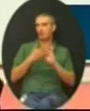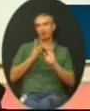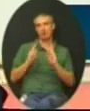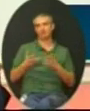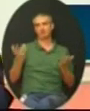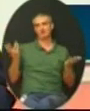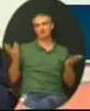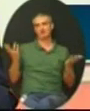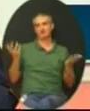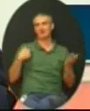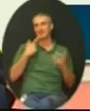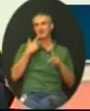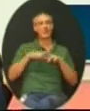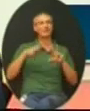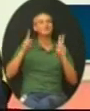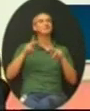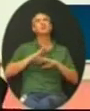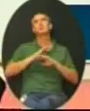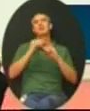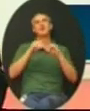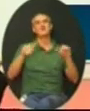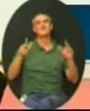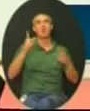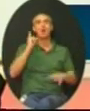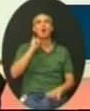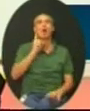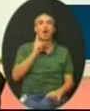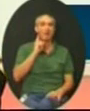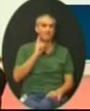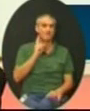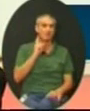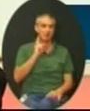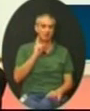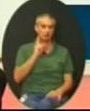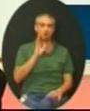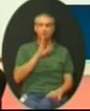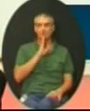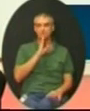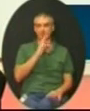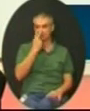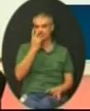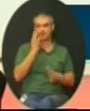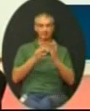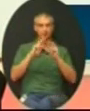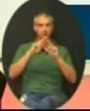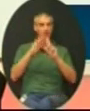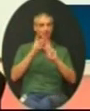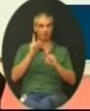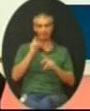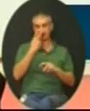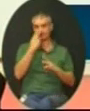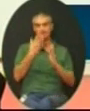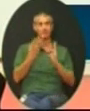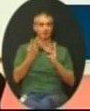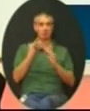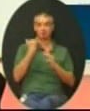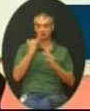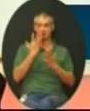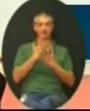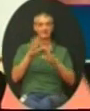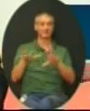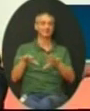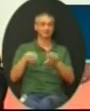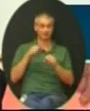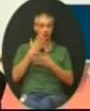אפשרי, כמו למדנו, אנחנו ארץ האפשרויות הבלתי מוגבלות, אבל יש פה גם בעיה, גם מבחינת המשפט הבינלאומי וגם מבחינות אחרות. נכון